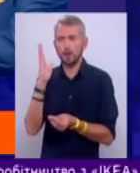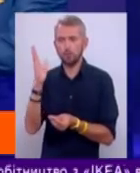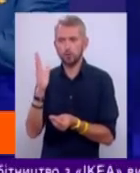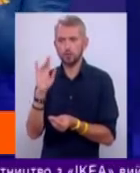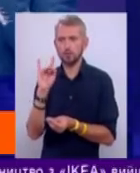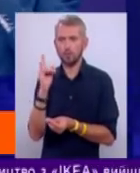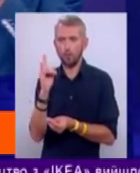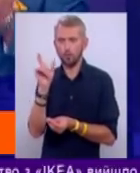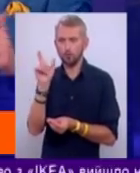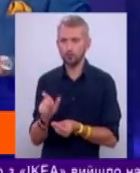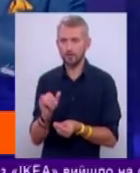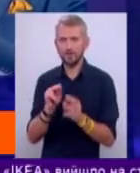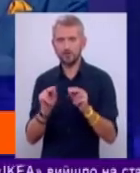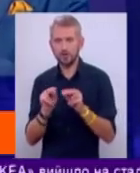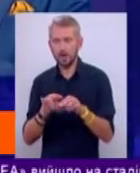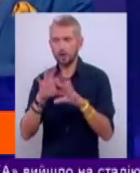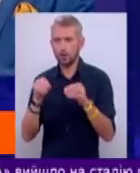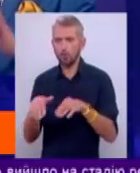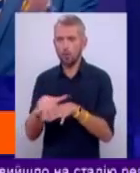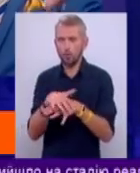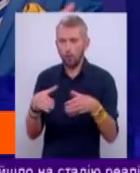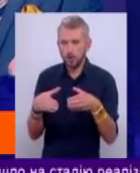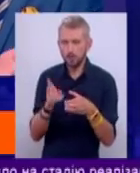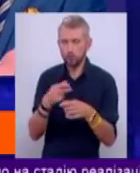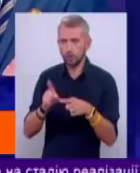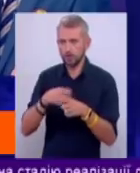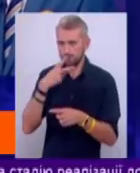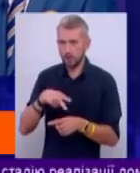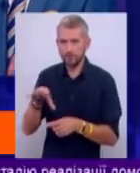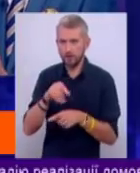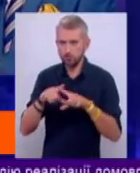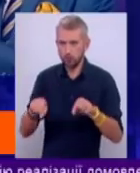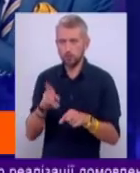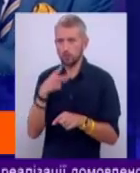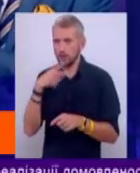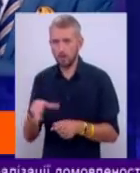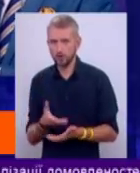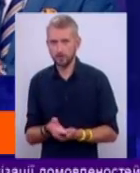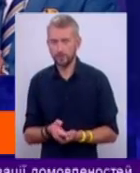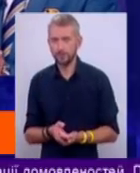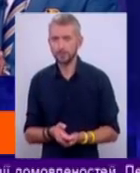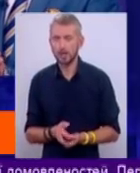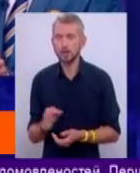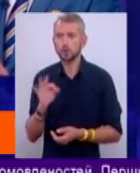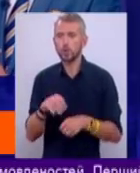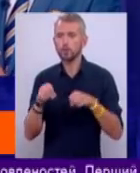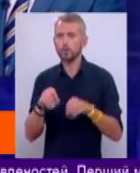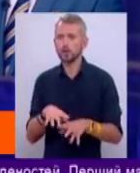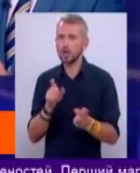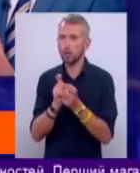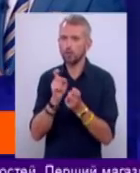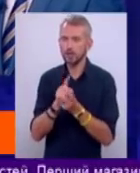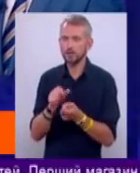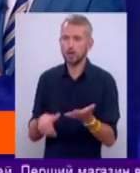учня і вчителя, а й заразом колективу, який це бачив, і всієї школи, навіть якщо не бачили. Стосовно вирішення конфліктів